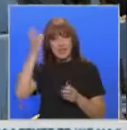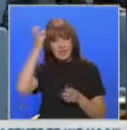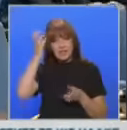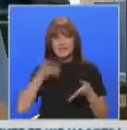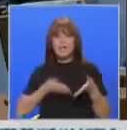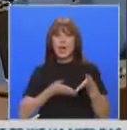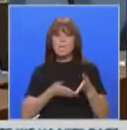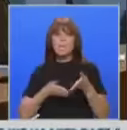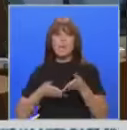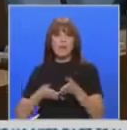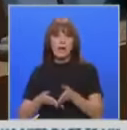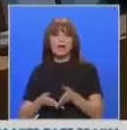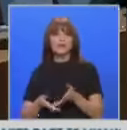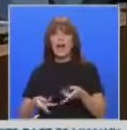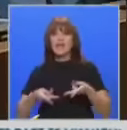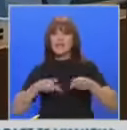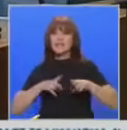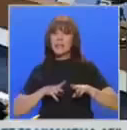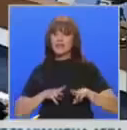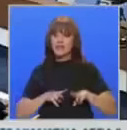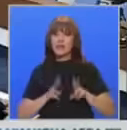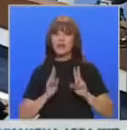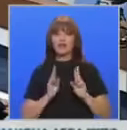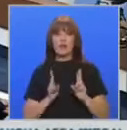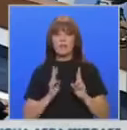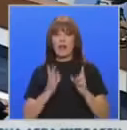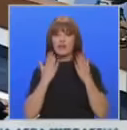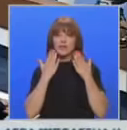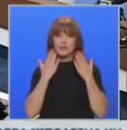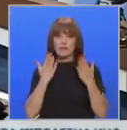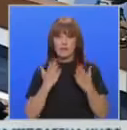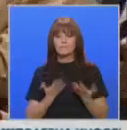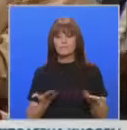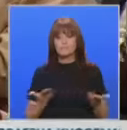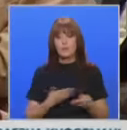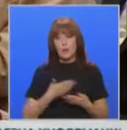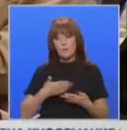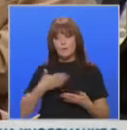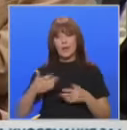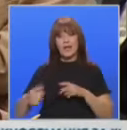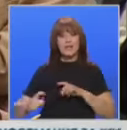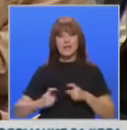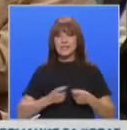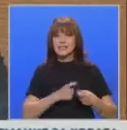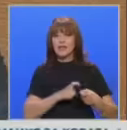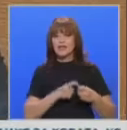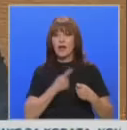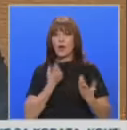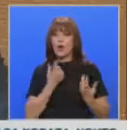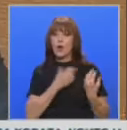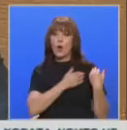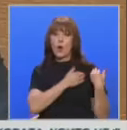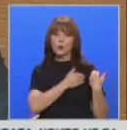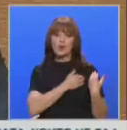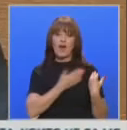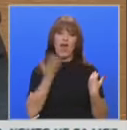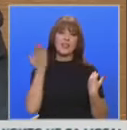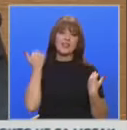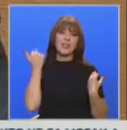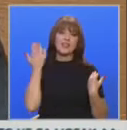които са на място, да се върнат към нормалния си начин на живот. Поредният скандал беше за отговорността назад във времето. Отговорността